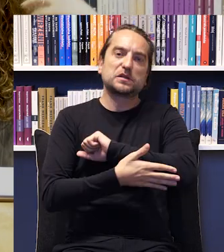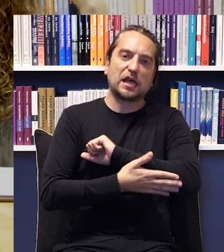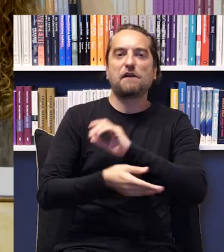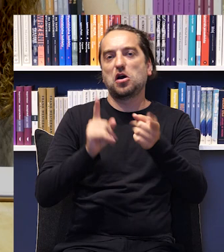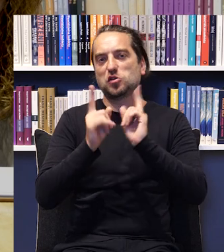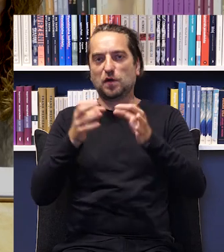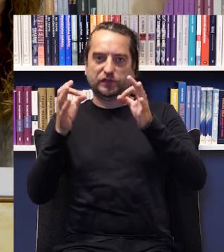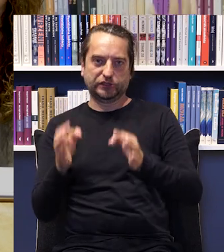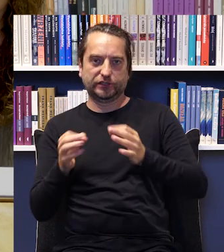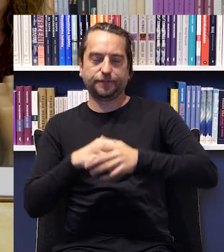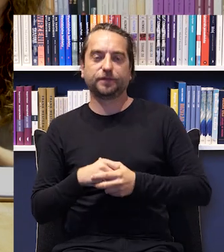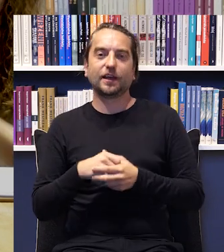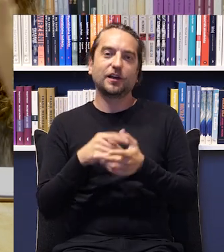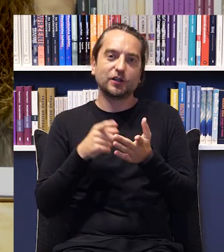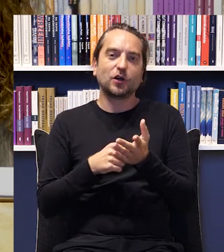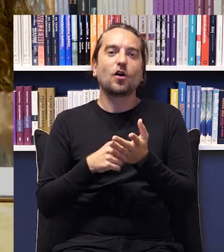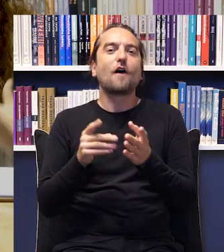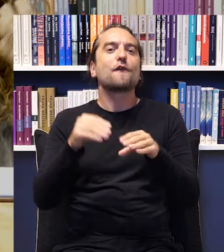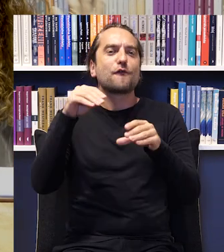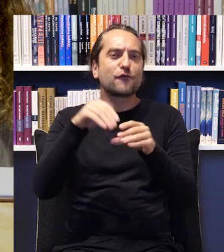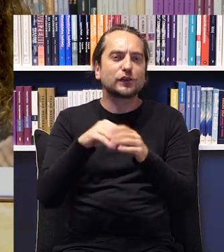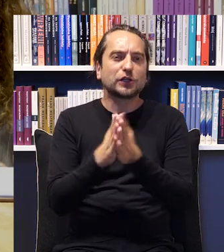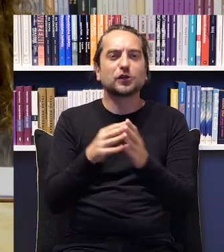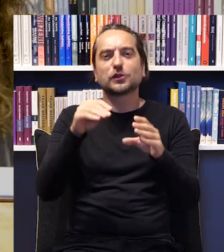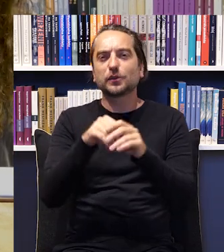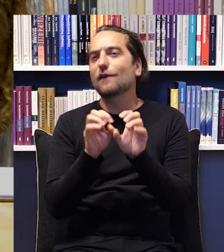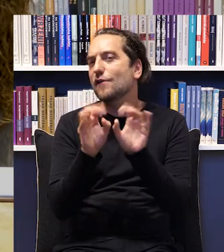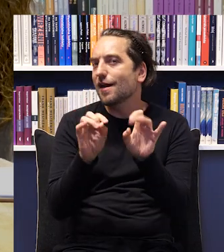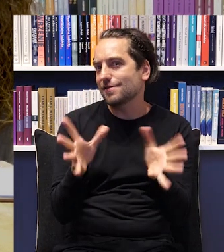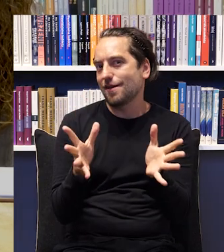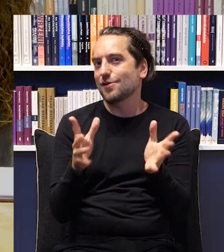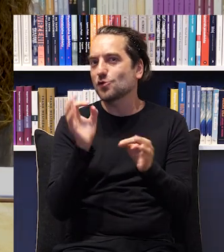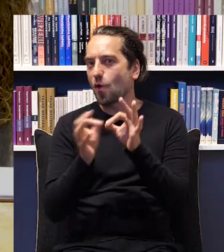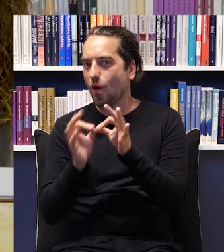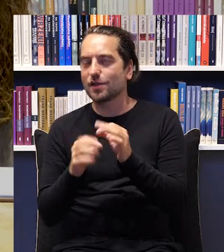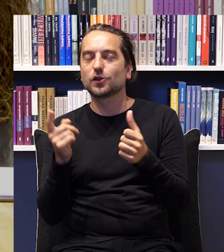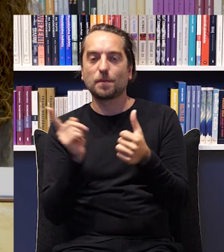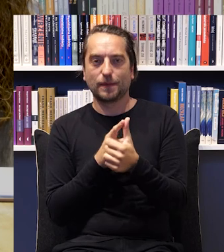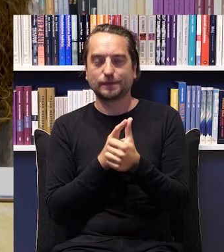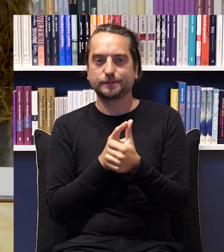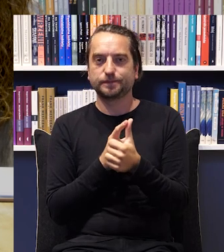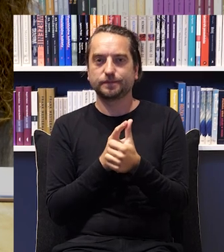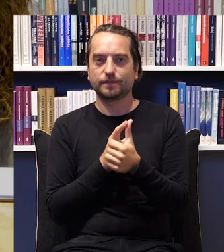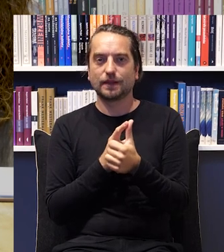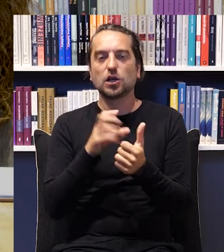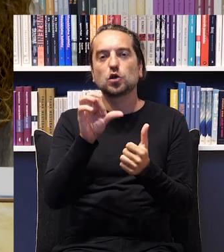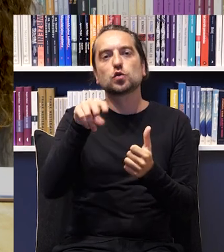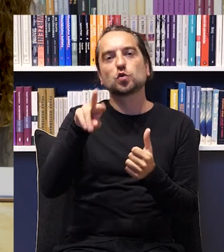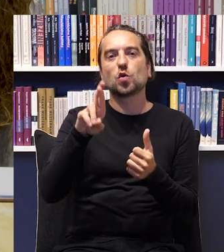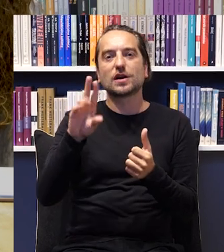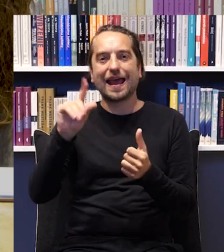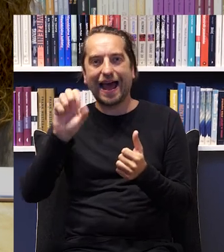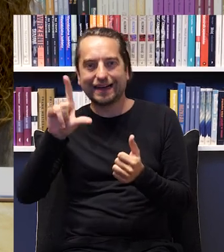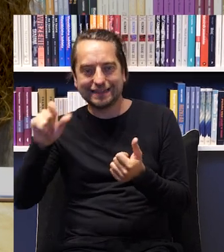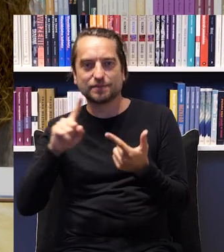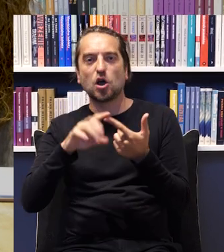dla mnie doskonale tę powieść obejmują, definiują, określają. I tych 5 haseł to jest surrealizm,